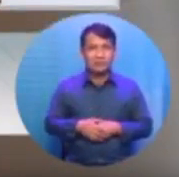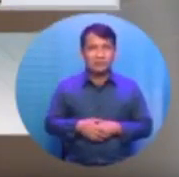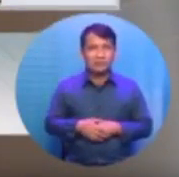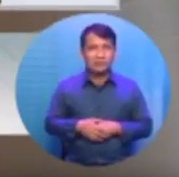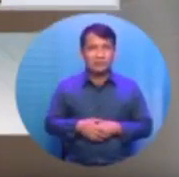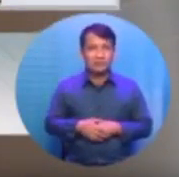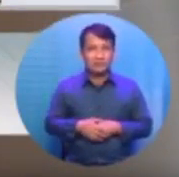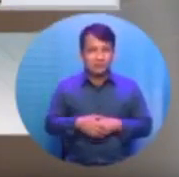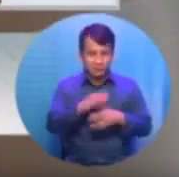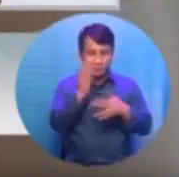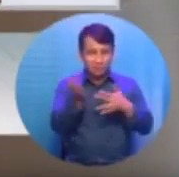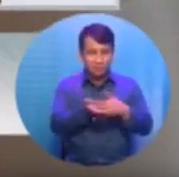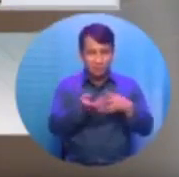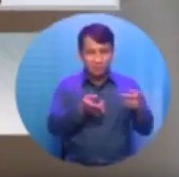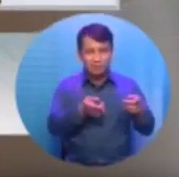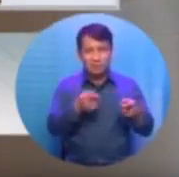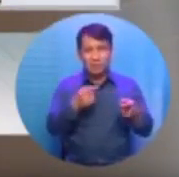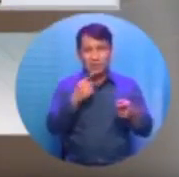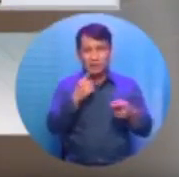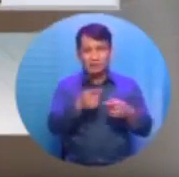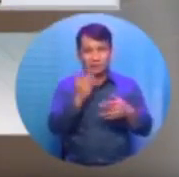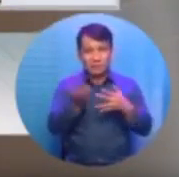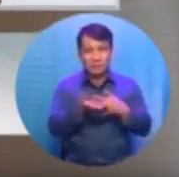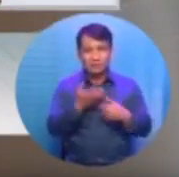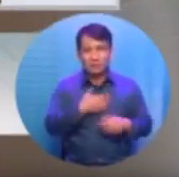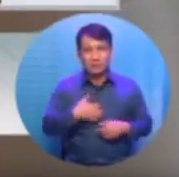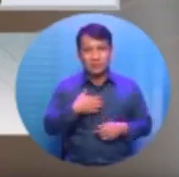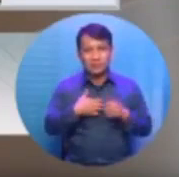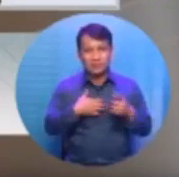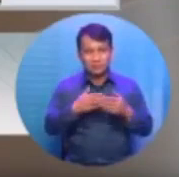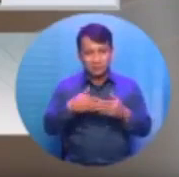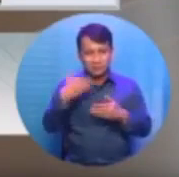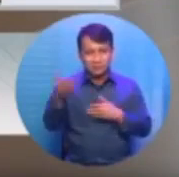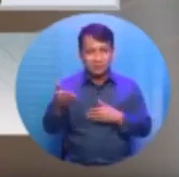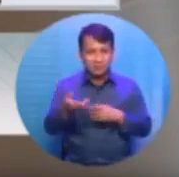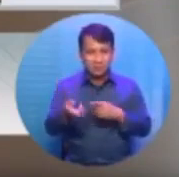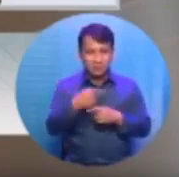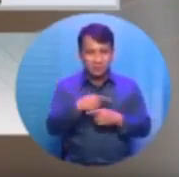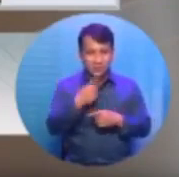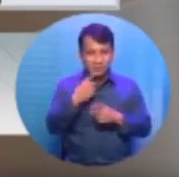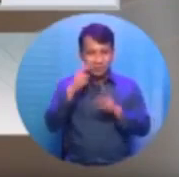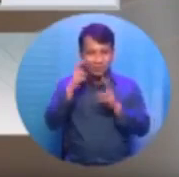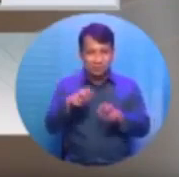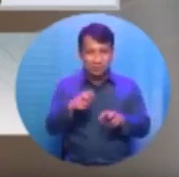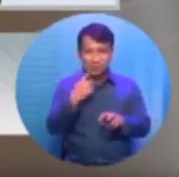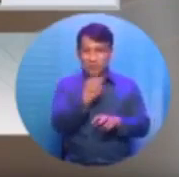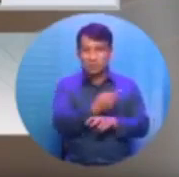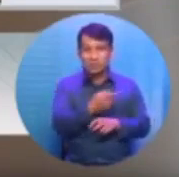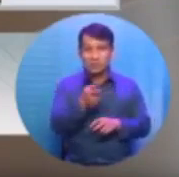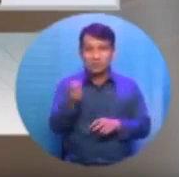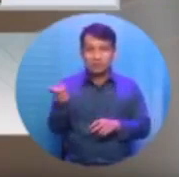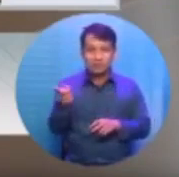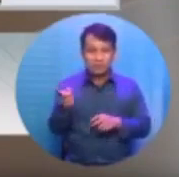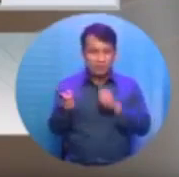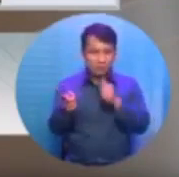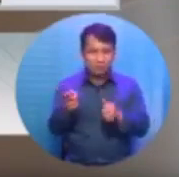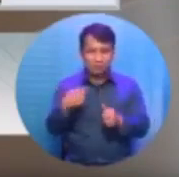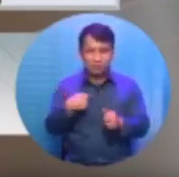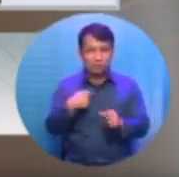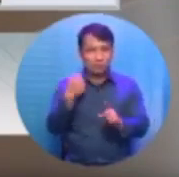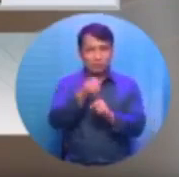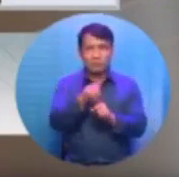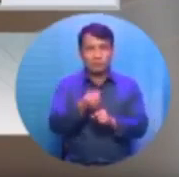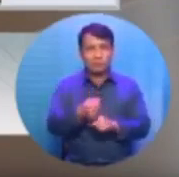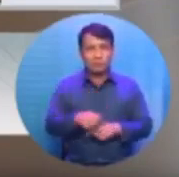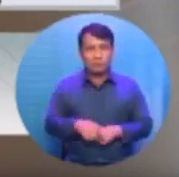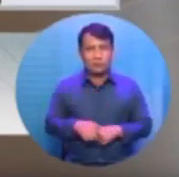magpapail po sana ako, sir, ng kaso, sir. Kasi nung mga nakarang araw dito, sir, may witness siya, sir. Sinasabi niya, sir, na hindi niya daw po ako